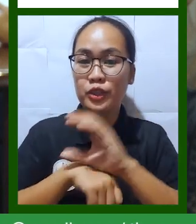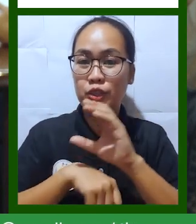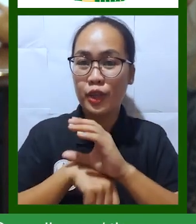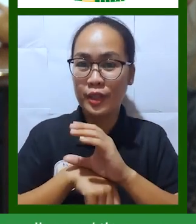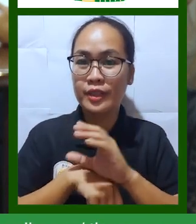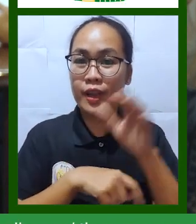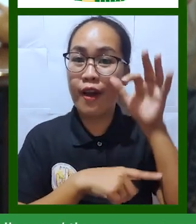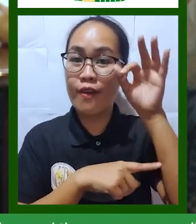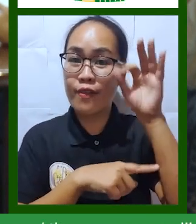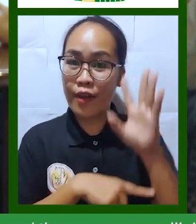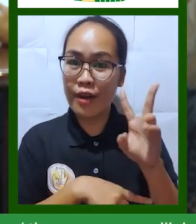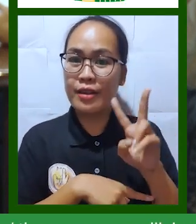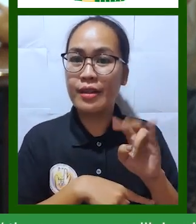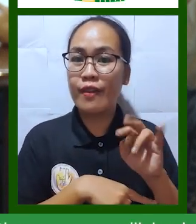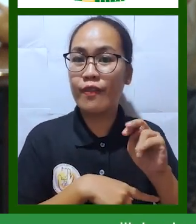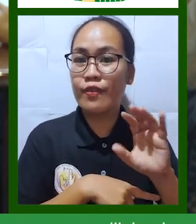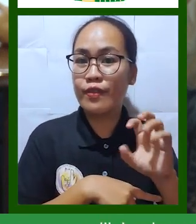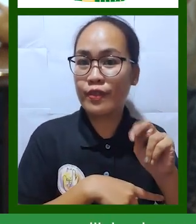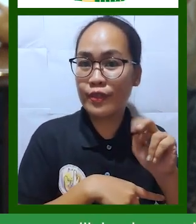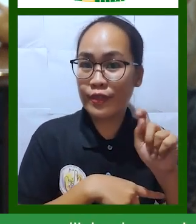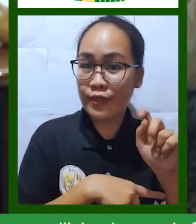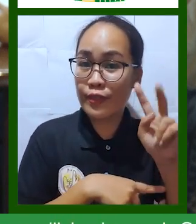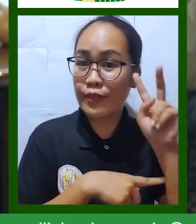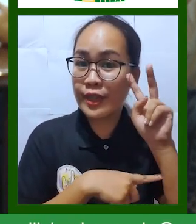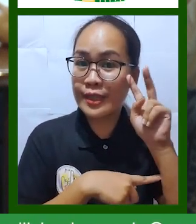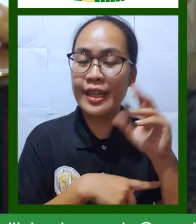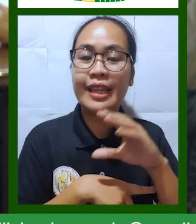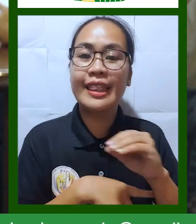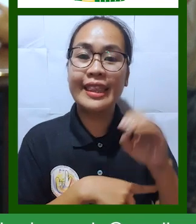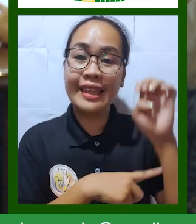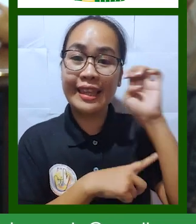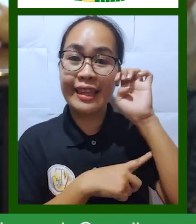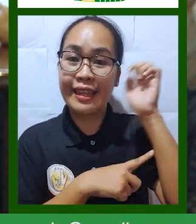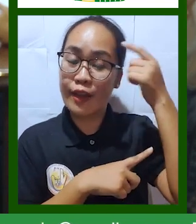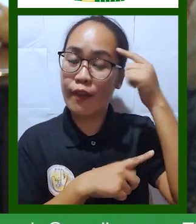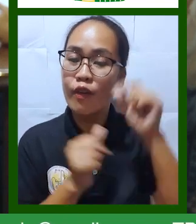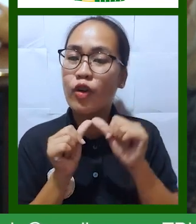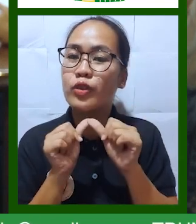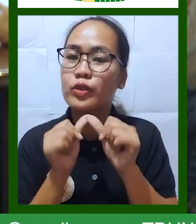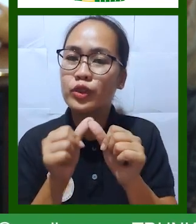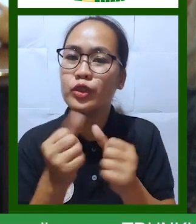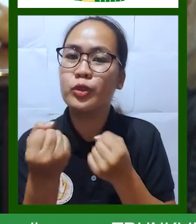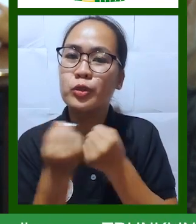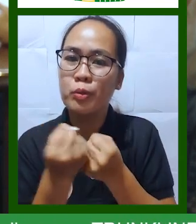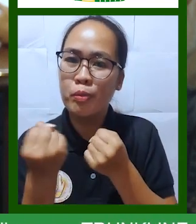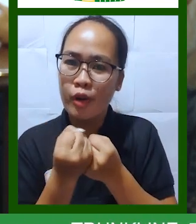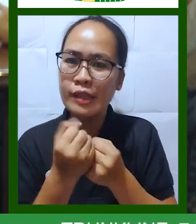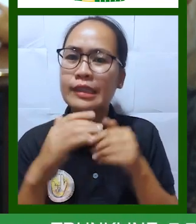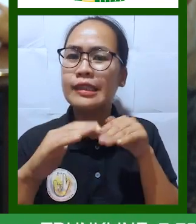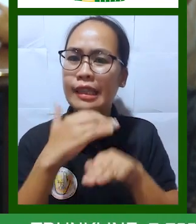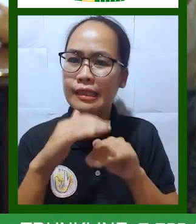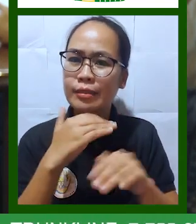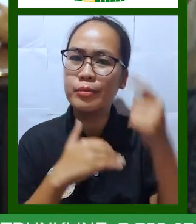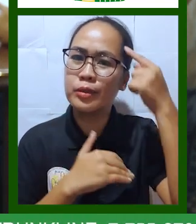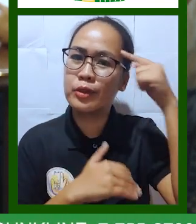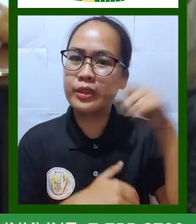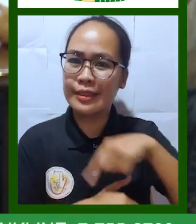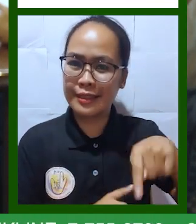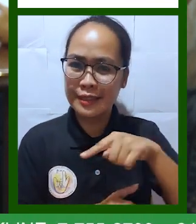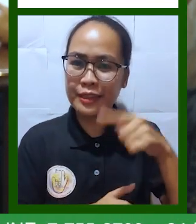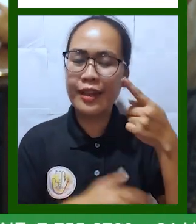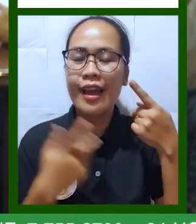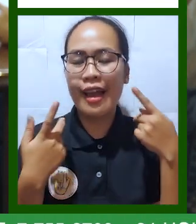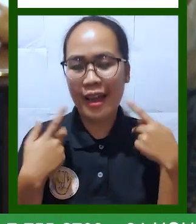Brother Eldrick, na patuloy na tumutulong sa atin upang mas maging accessible sa ating mga kabarangay ito